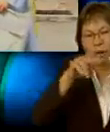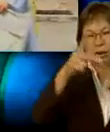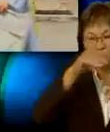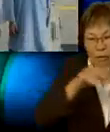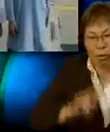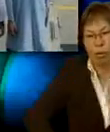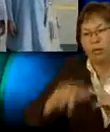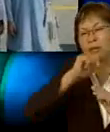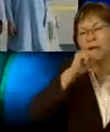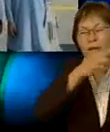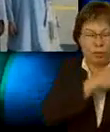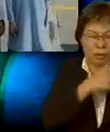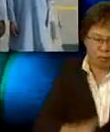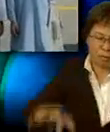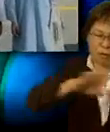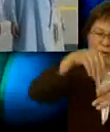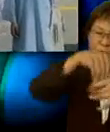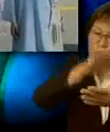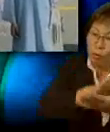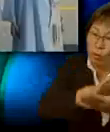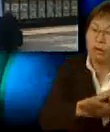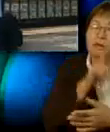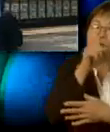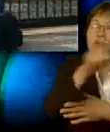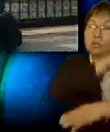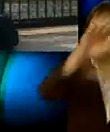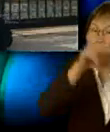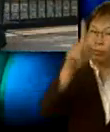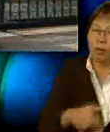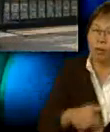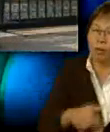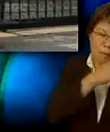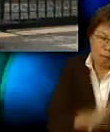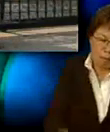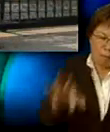anggap tidak mempunyai peranan yang penting di sekolah. Sebenarnya, semua pihak